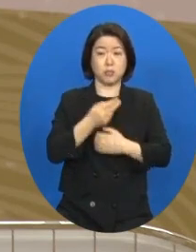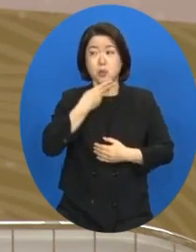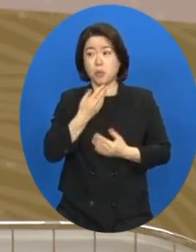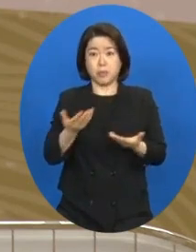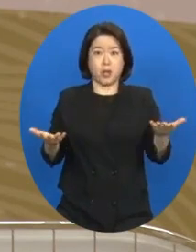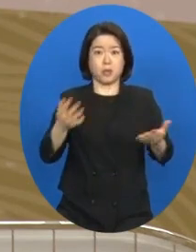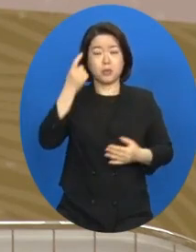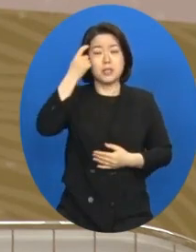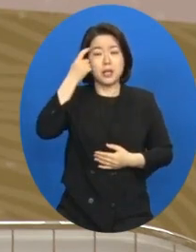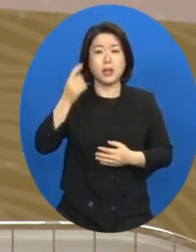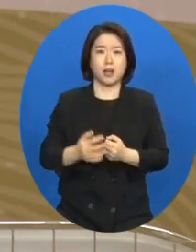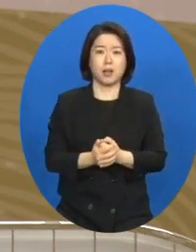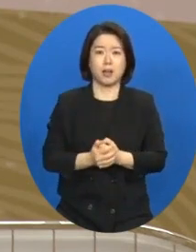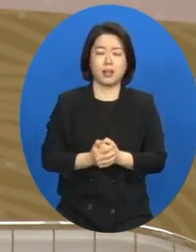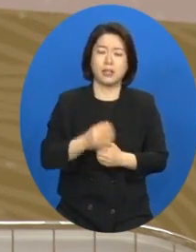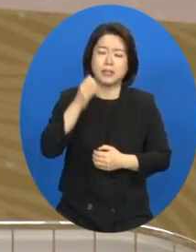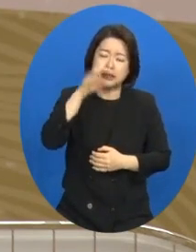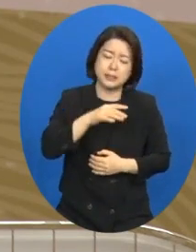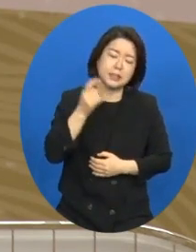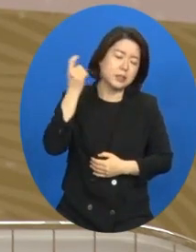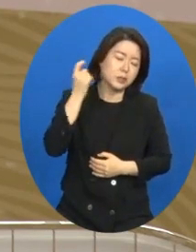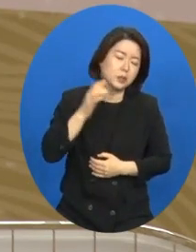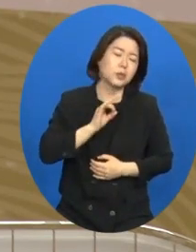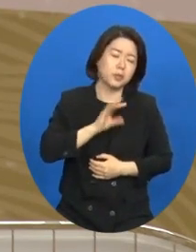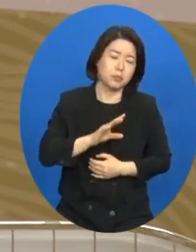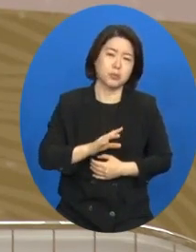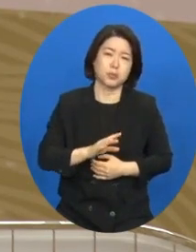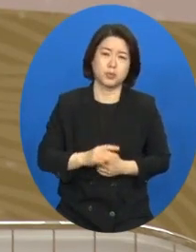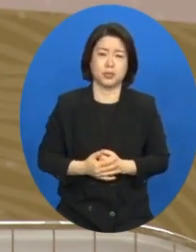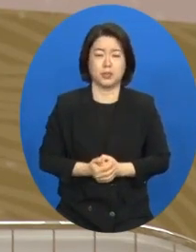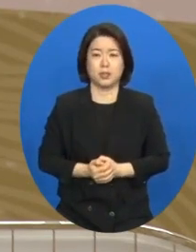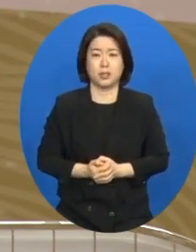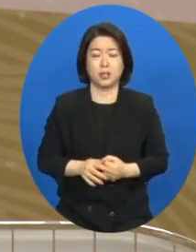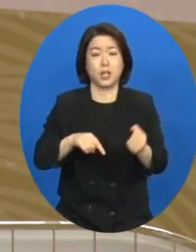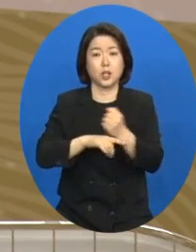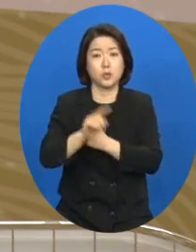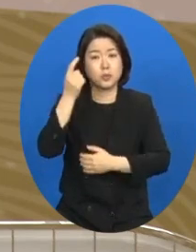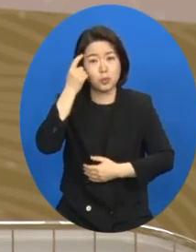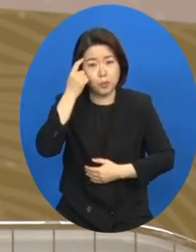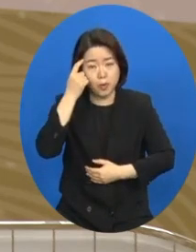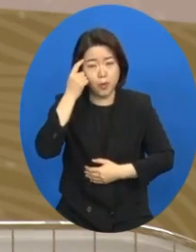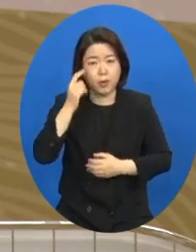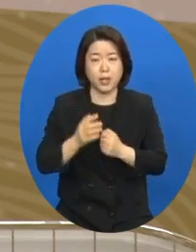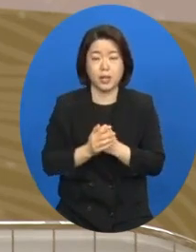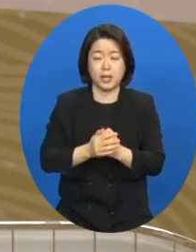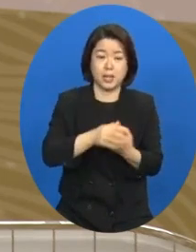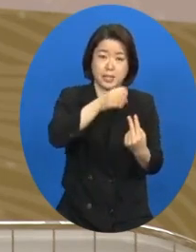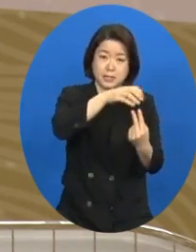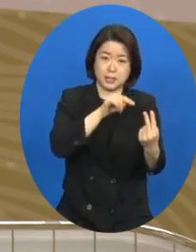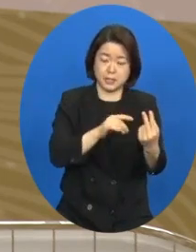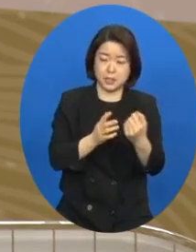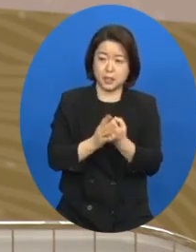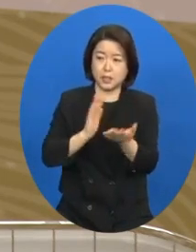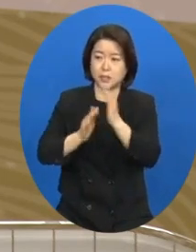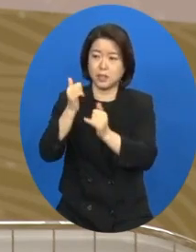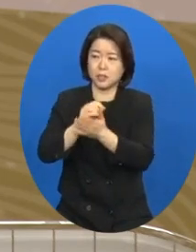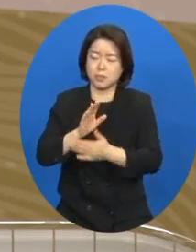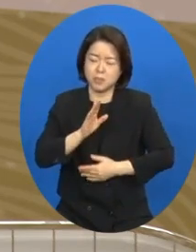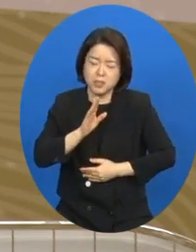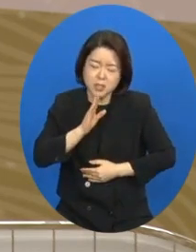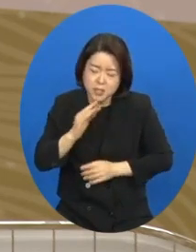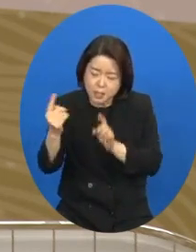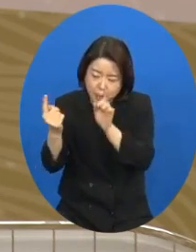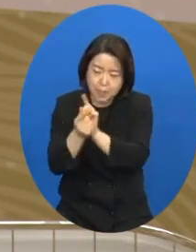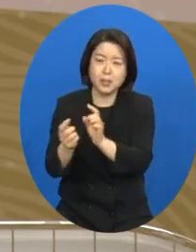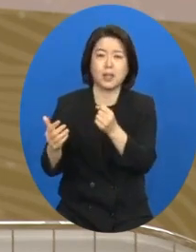생각했어요 그럼 소리일 뿐 이예요 이유는 세례요한이 예수님을 실제로 만났기 때문입니다